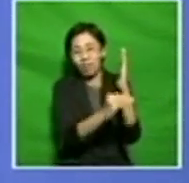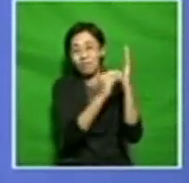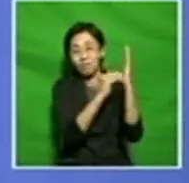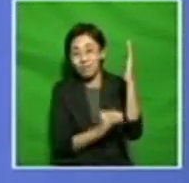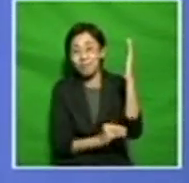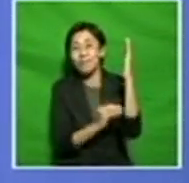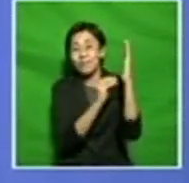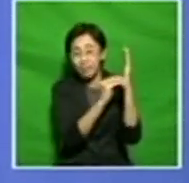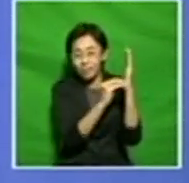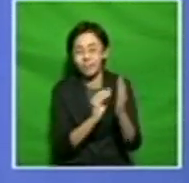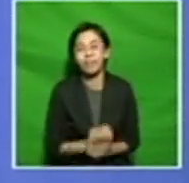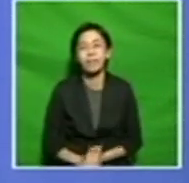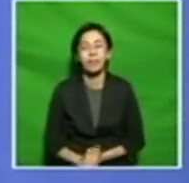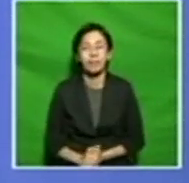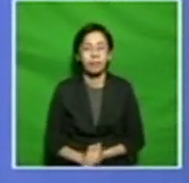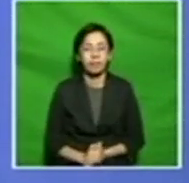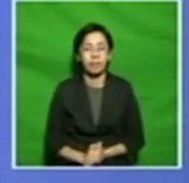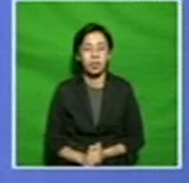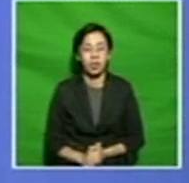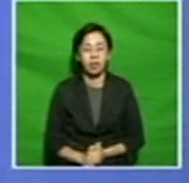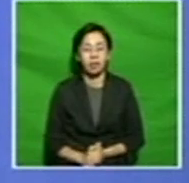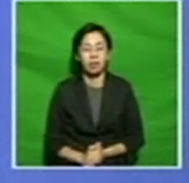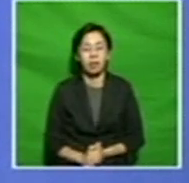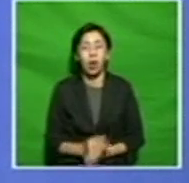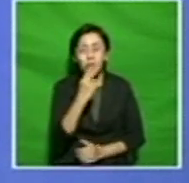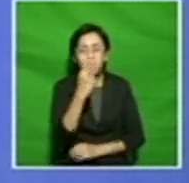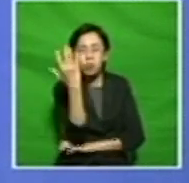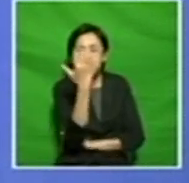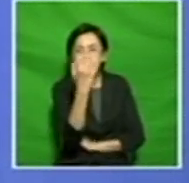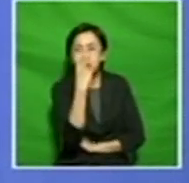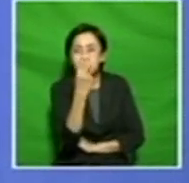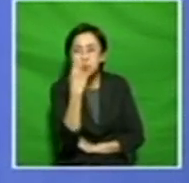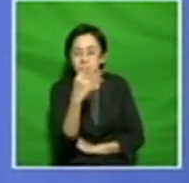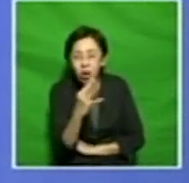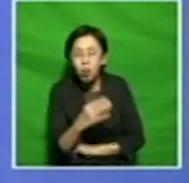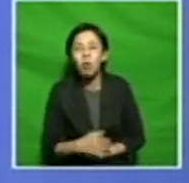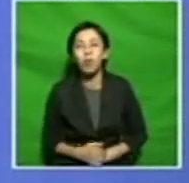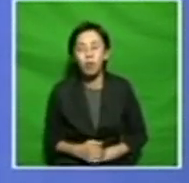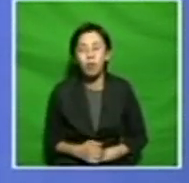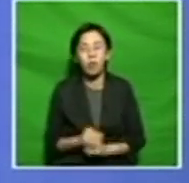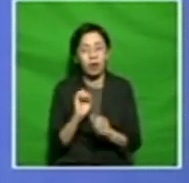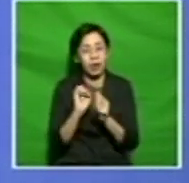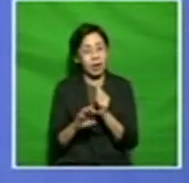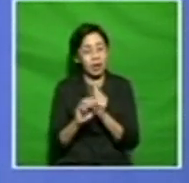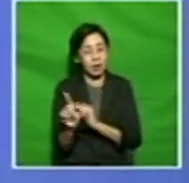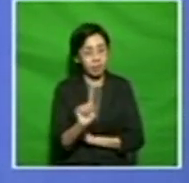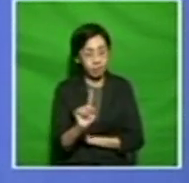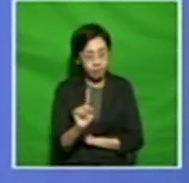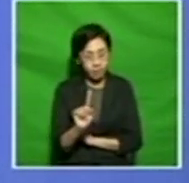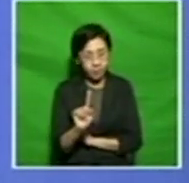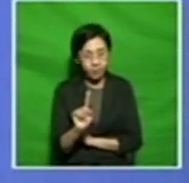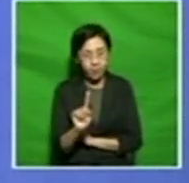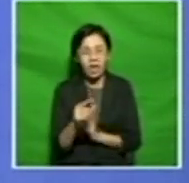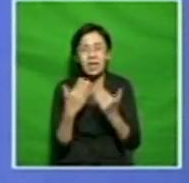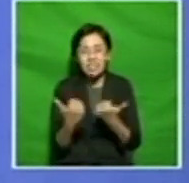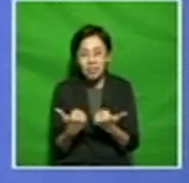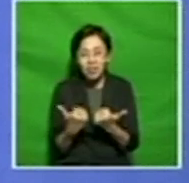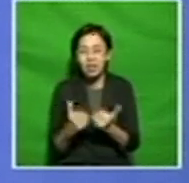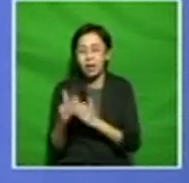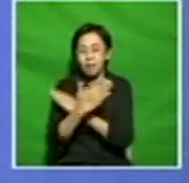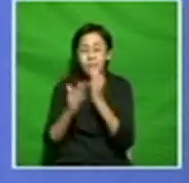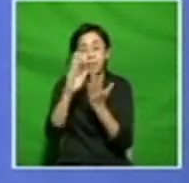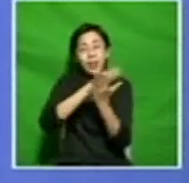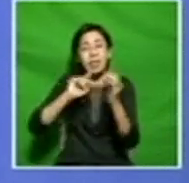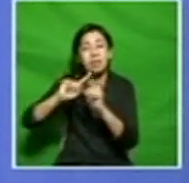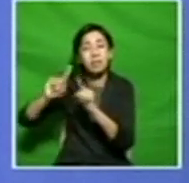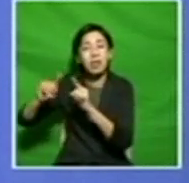ครถ้าเราดูโทรทัศน์ก็จะเห็นว่ามาตรการอย่างนี้เขาได้ใช้กันในหลายประเทศ